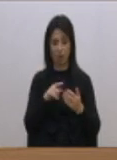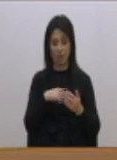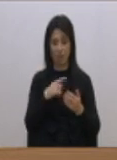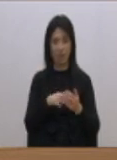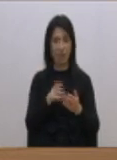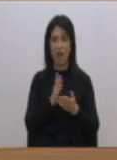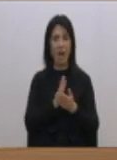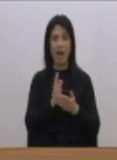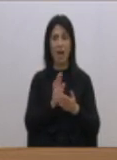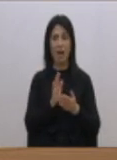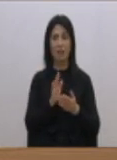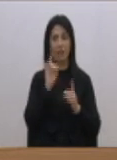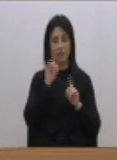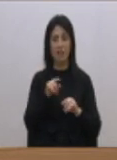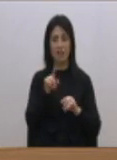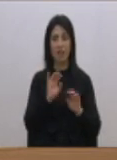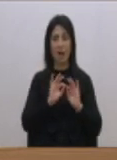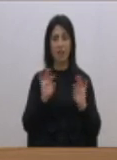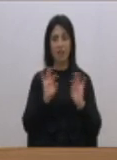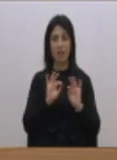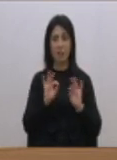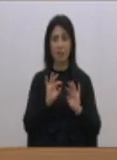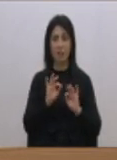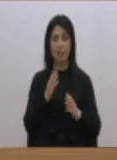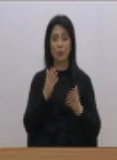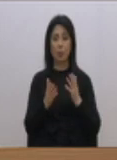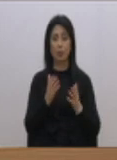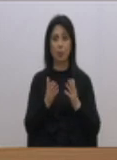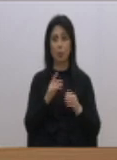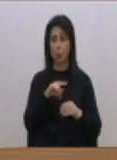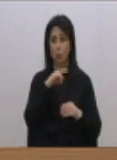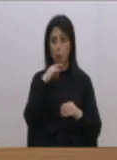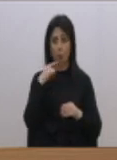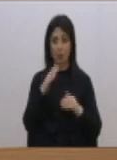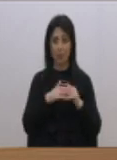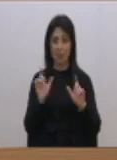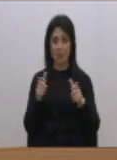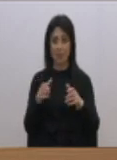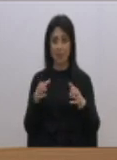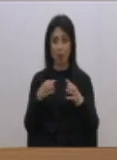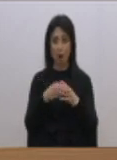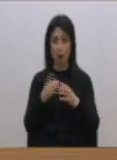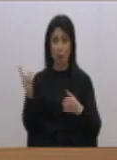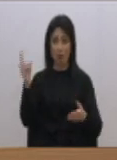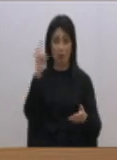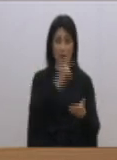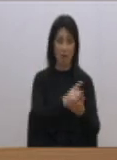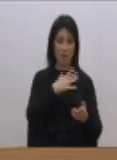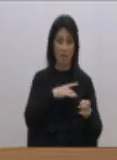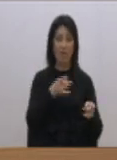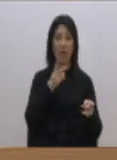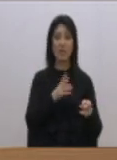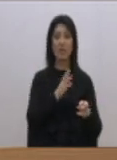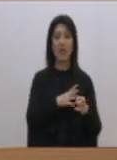se sarari, da, vici tu în canța de bebi, tu rusului, sancțirebului, companie, biprene, sacartolul și arsebus,